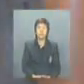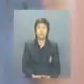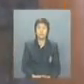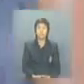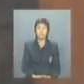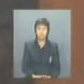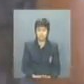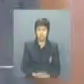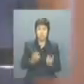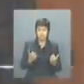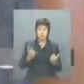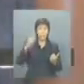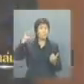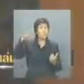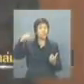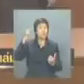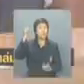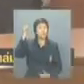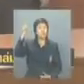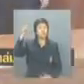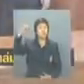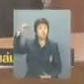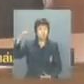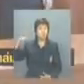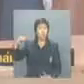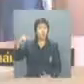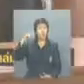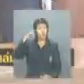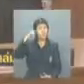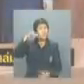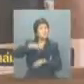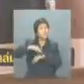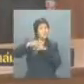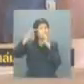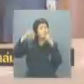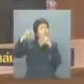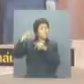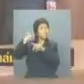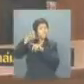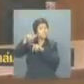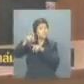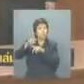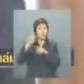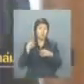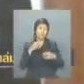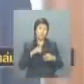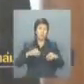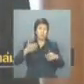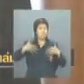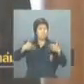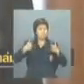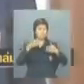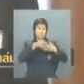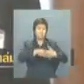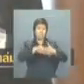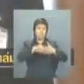นางสาวยิ่งลักษณ์ชินวัตรว่าที่นายกรัฐมนตรีค่ะจับมือแสดงความยินดีกับนายสมศักดิ์เกียรติสุรนนท์ว่าที่ประธานสภาผู้แทน